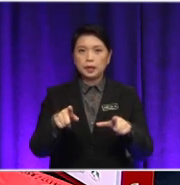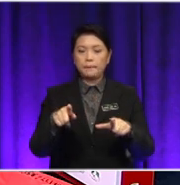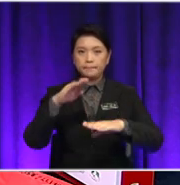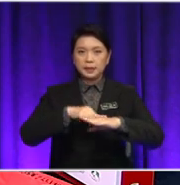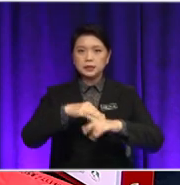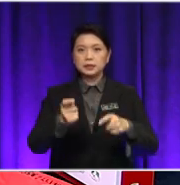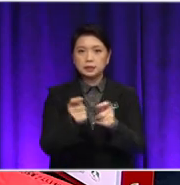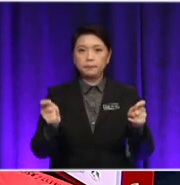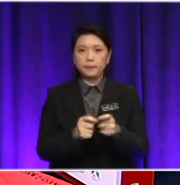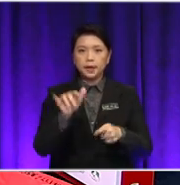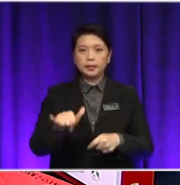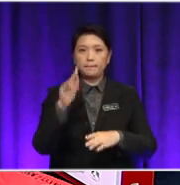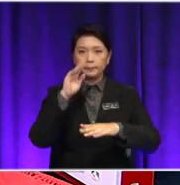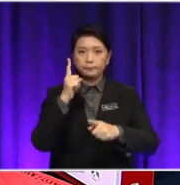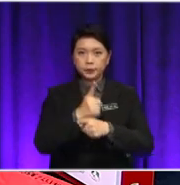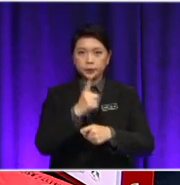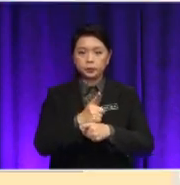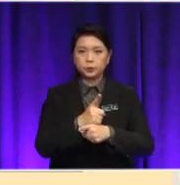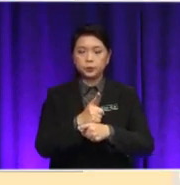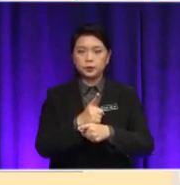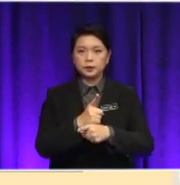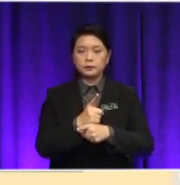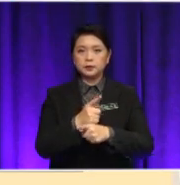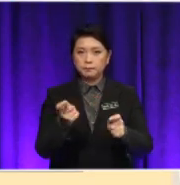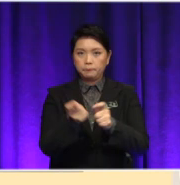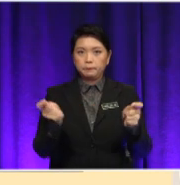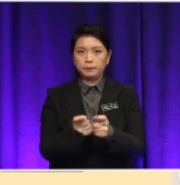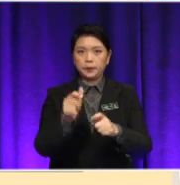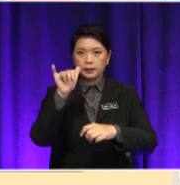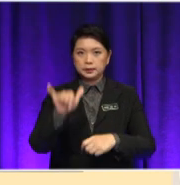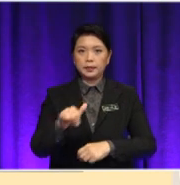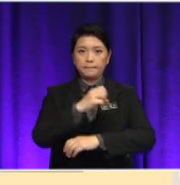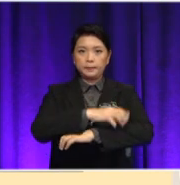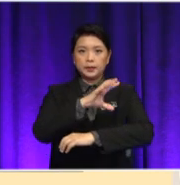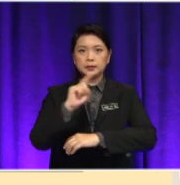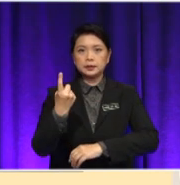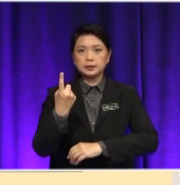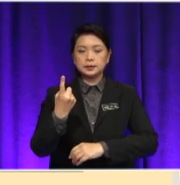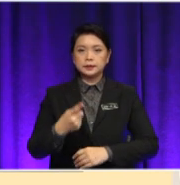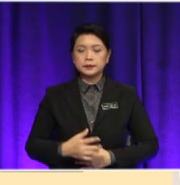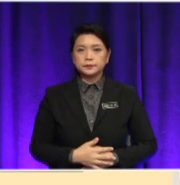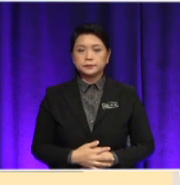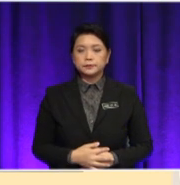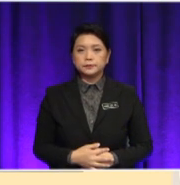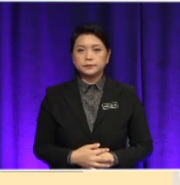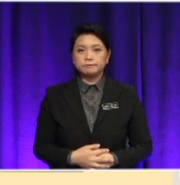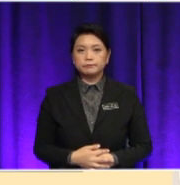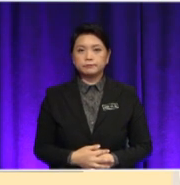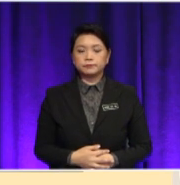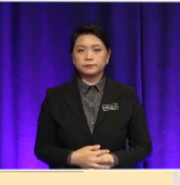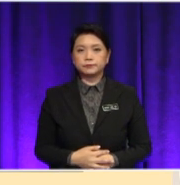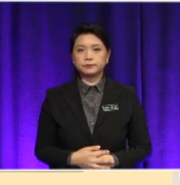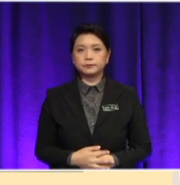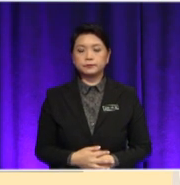sini tempat yang mengembung itu. Yang bengkak itu tak terus sahaja situ. Oh. Okey semua?